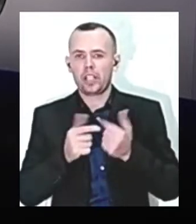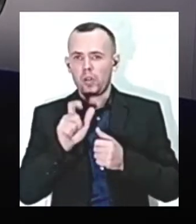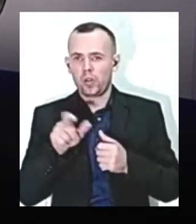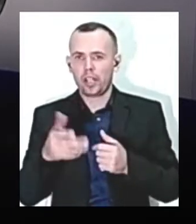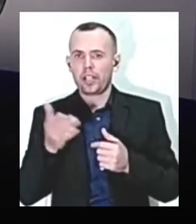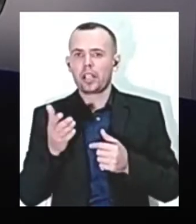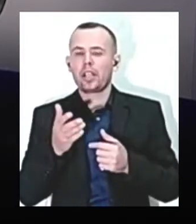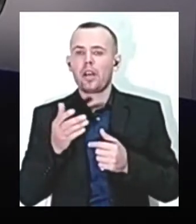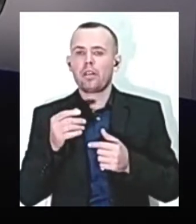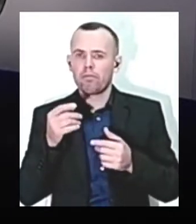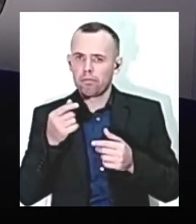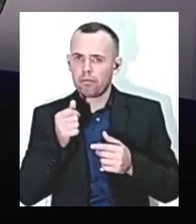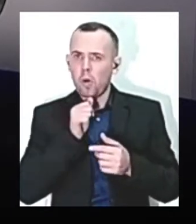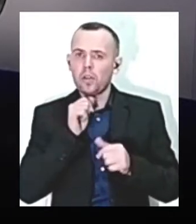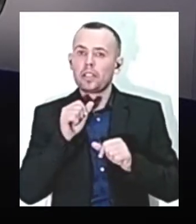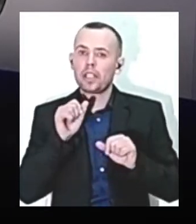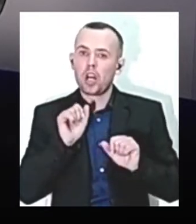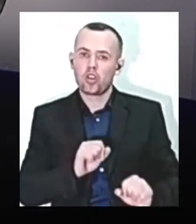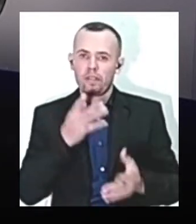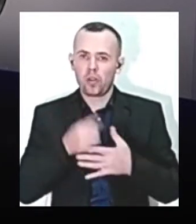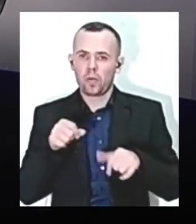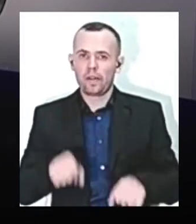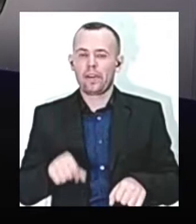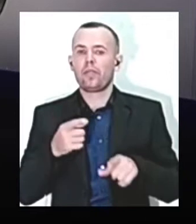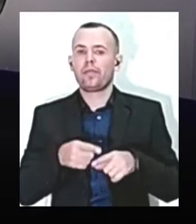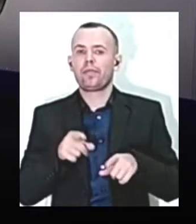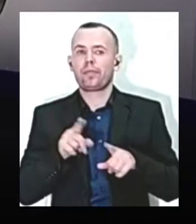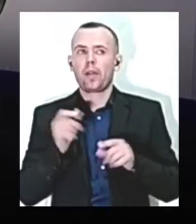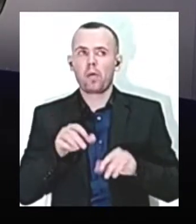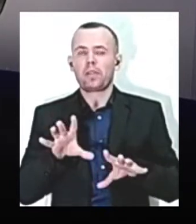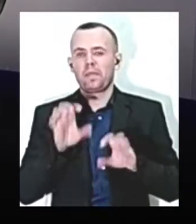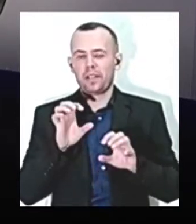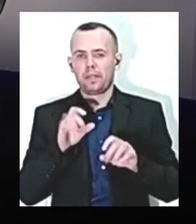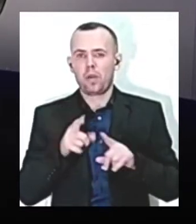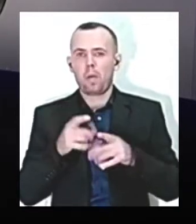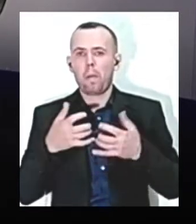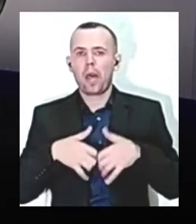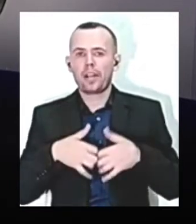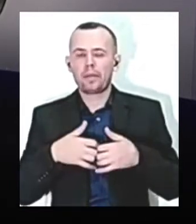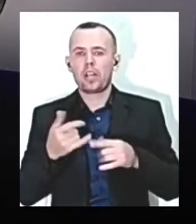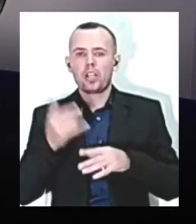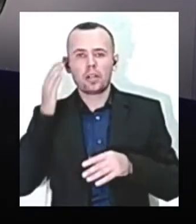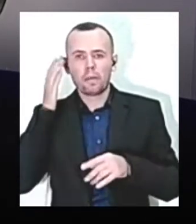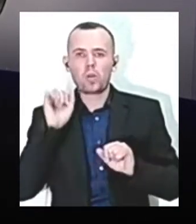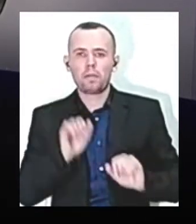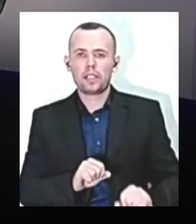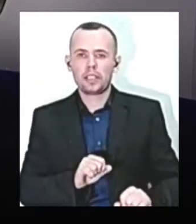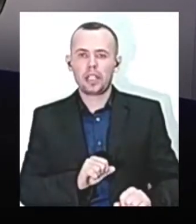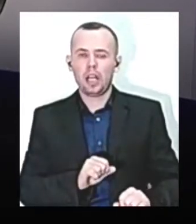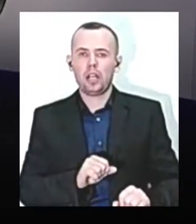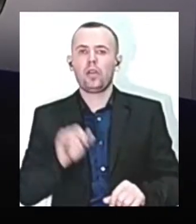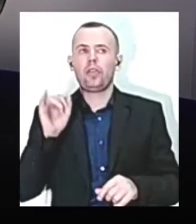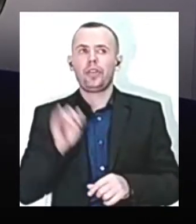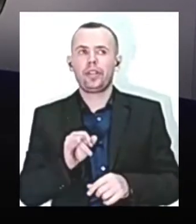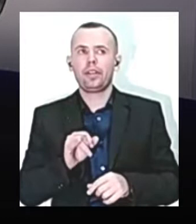свої права. І рано чи пізно це дозволить сформувати ефективні механізми і способи захисту. Але